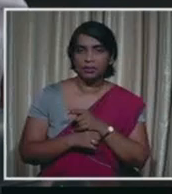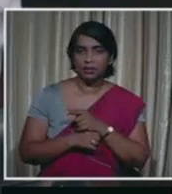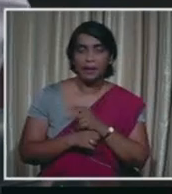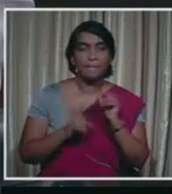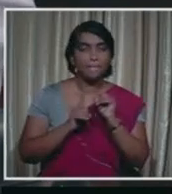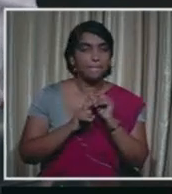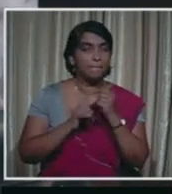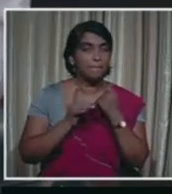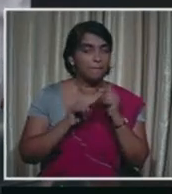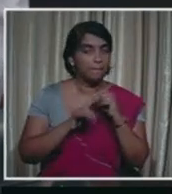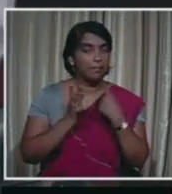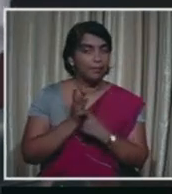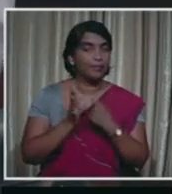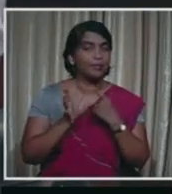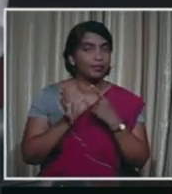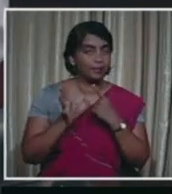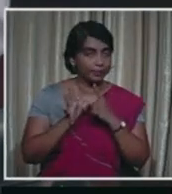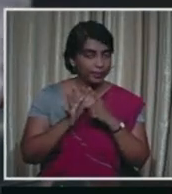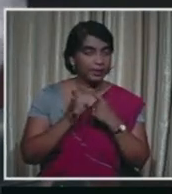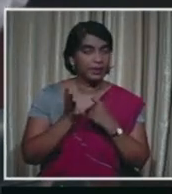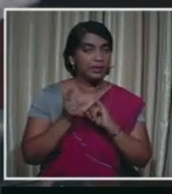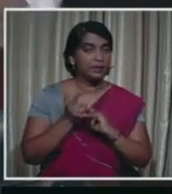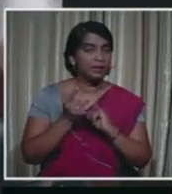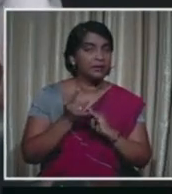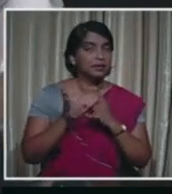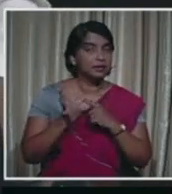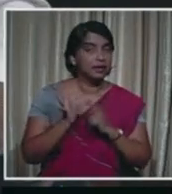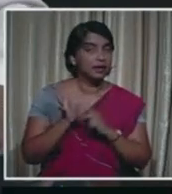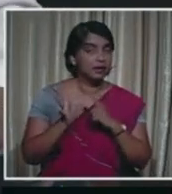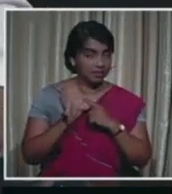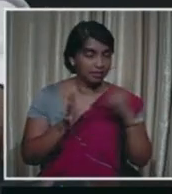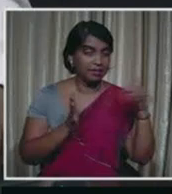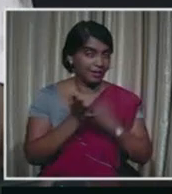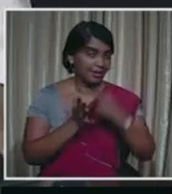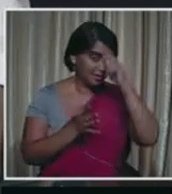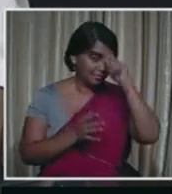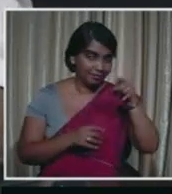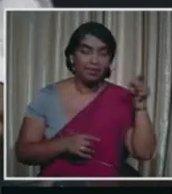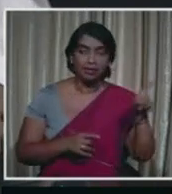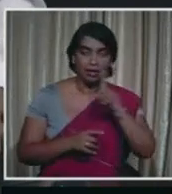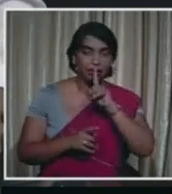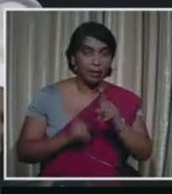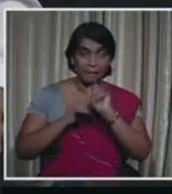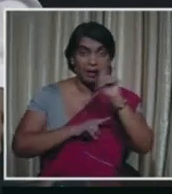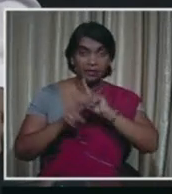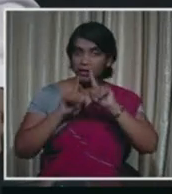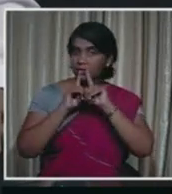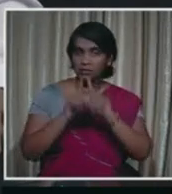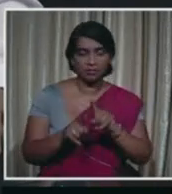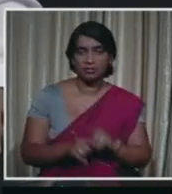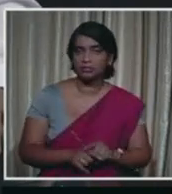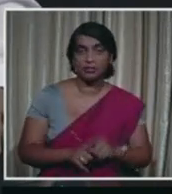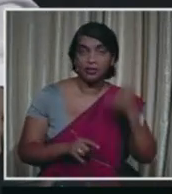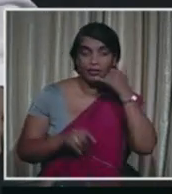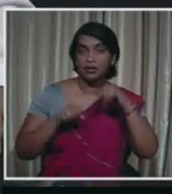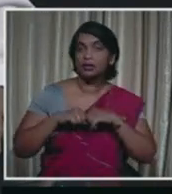ප්‍රසන්න රණතුංග මැතිතුමා මේ සභාවට ඉදිරිපත් කළ කරුණු අපි සමගි